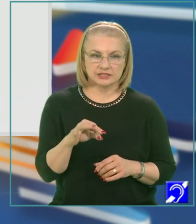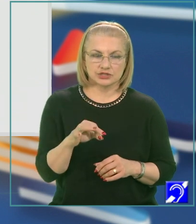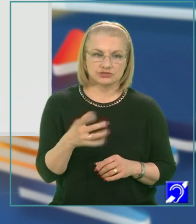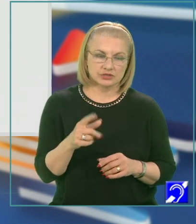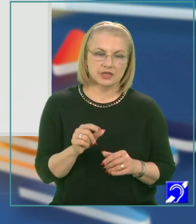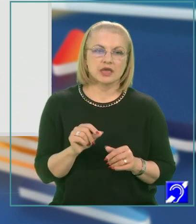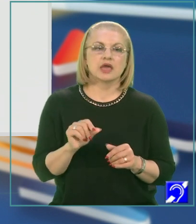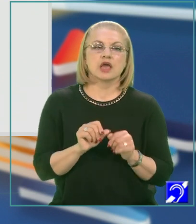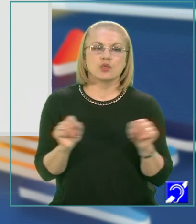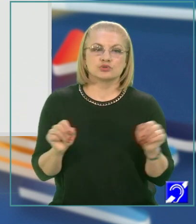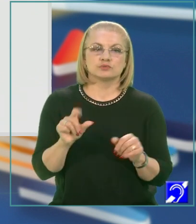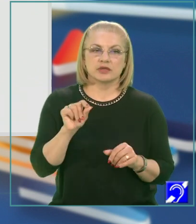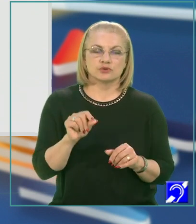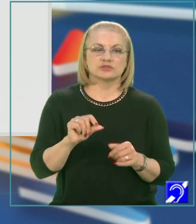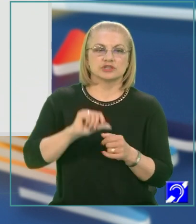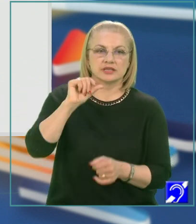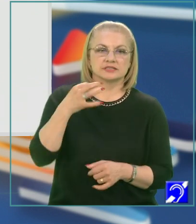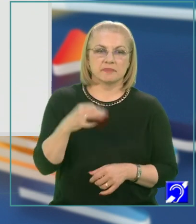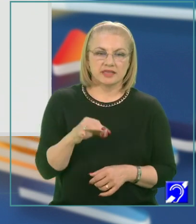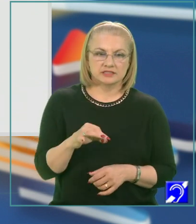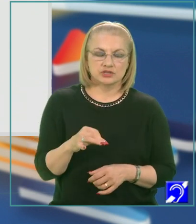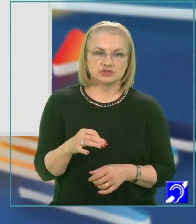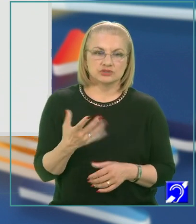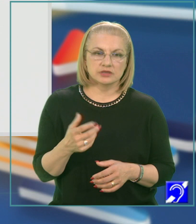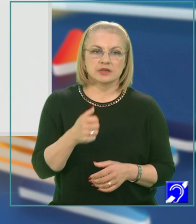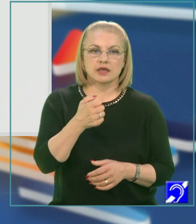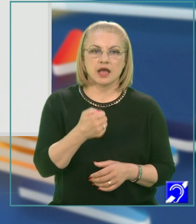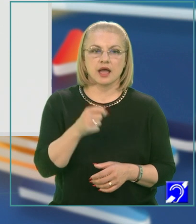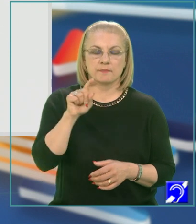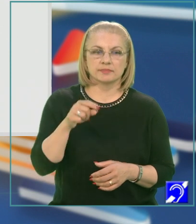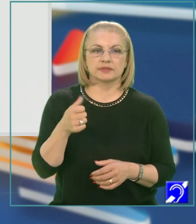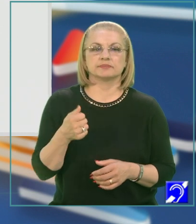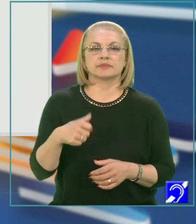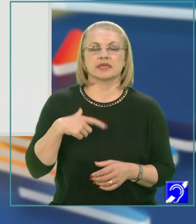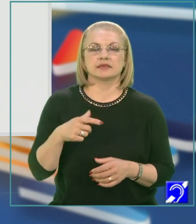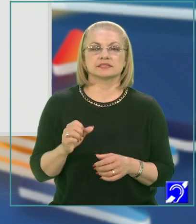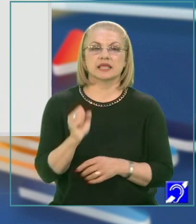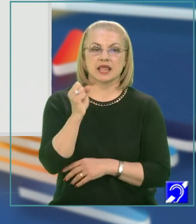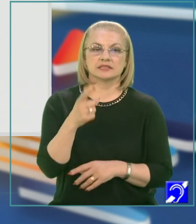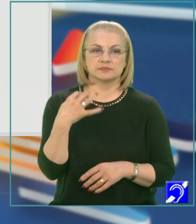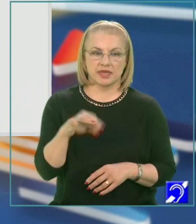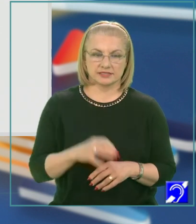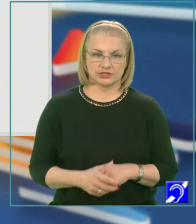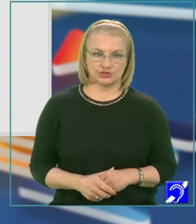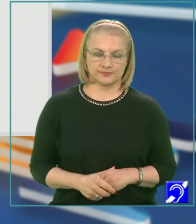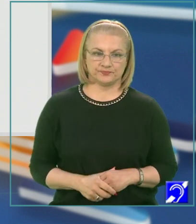lungimea e 20, lățimea este 10 și A'înălțimea este 10. E bine